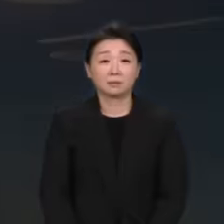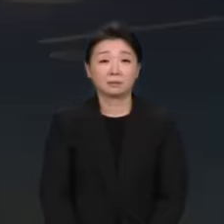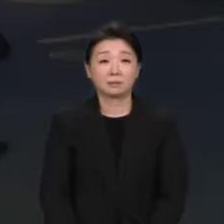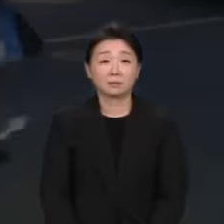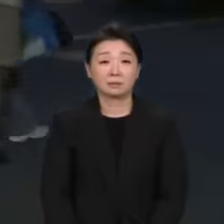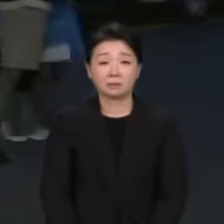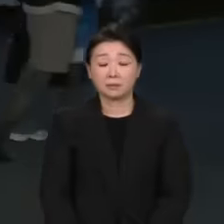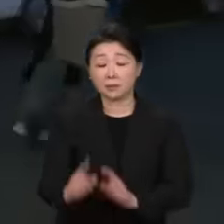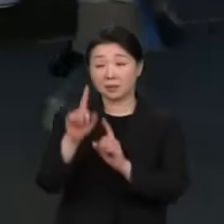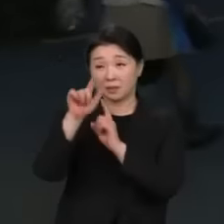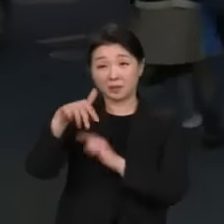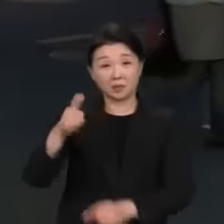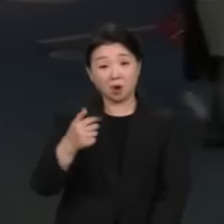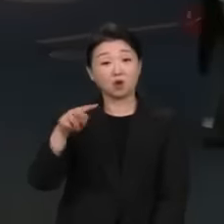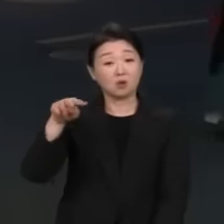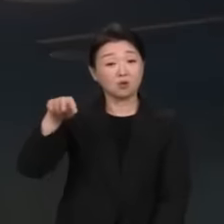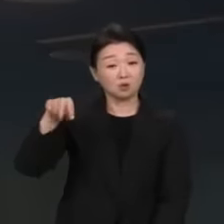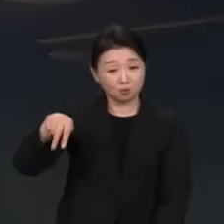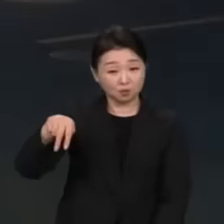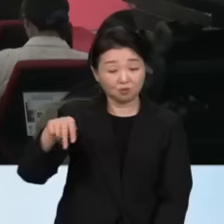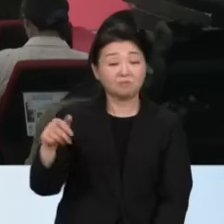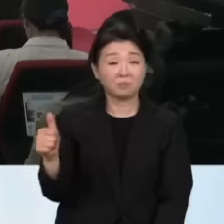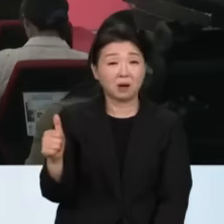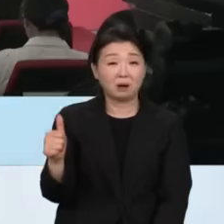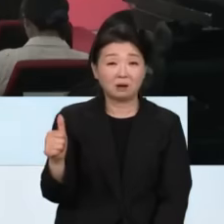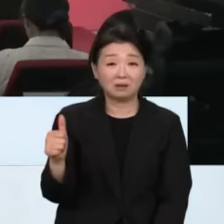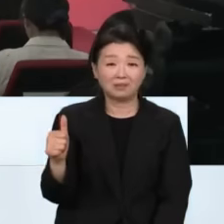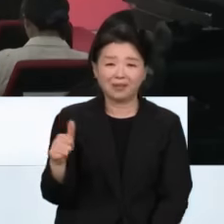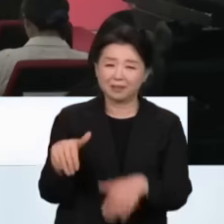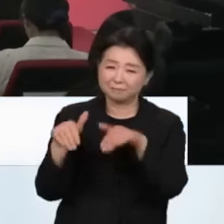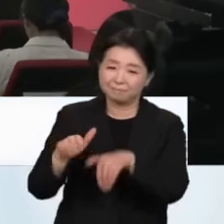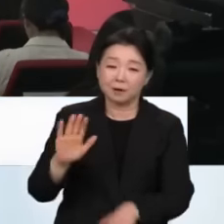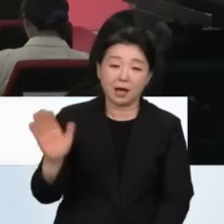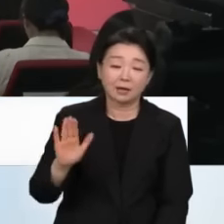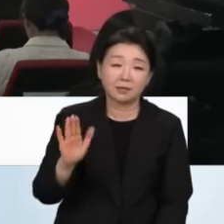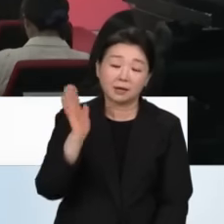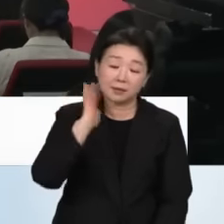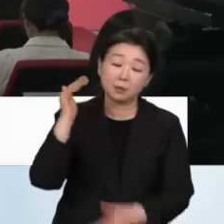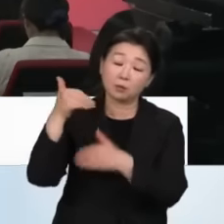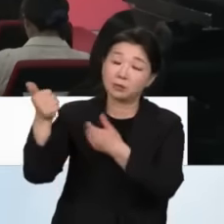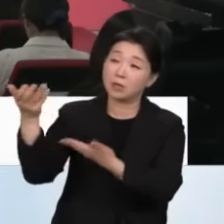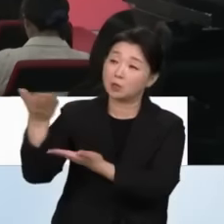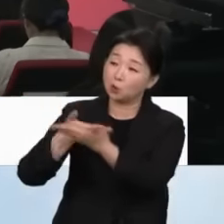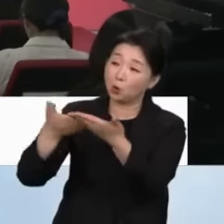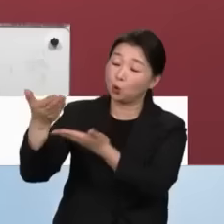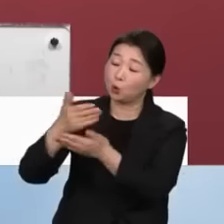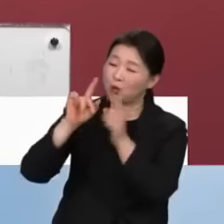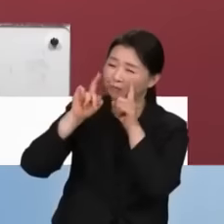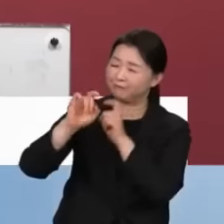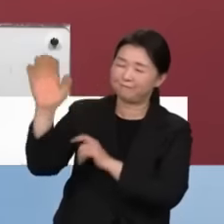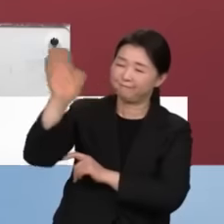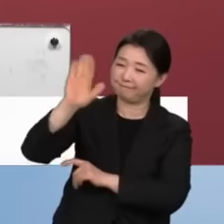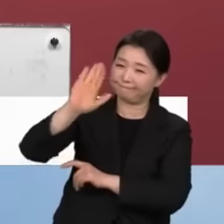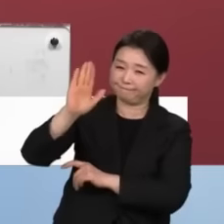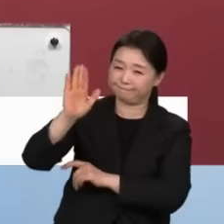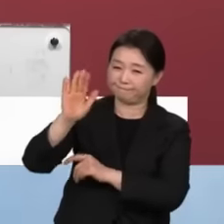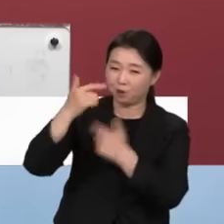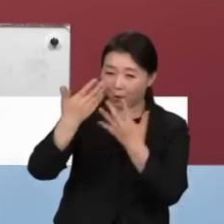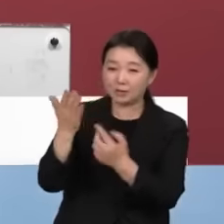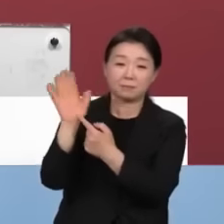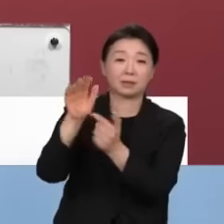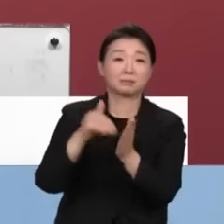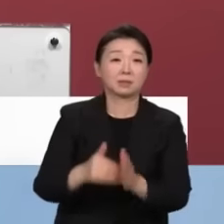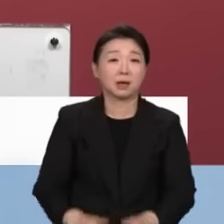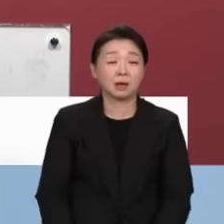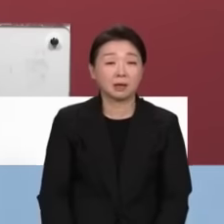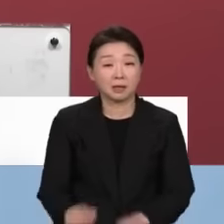일단 이철규 의원은 자신은 하수인이 아니라면서 대통령실과 소통했다는 의혹은 일축했습니다. 다만 오늘